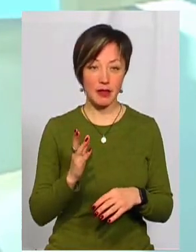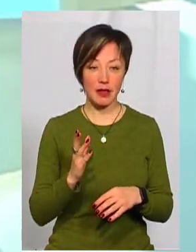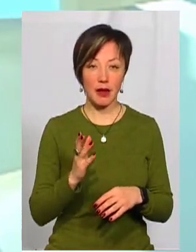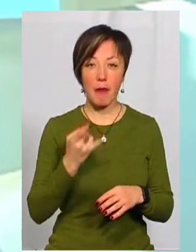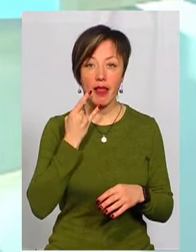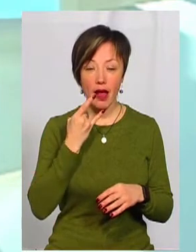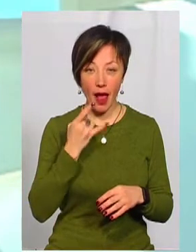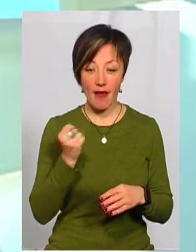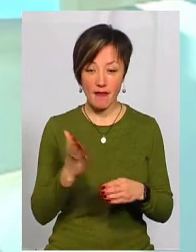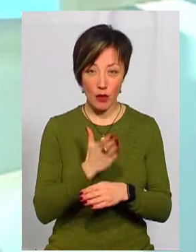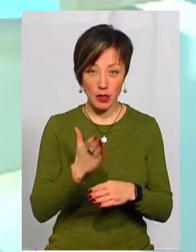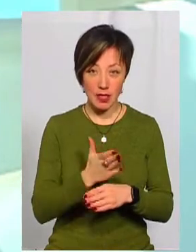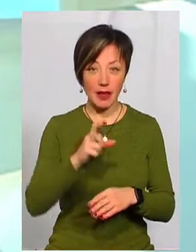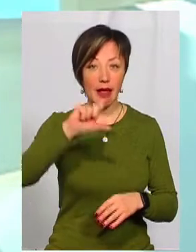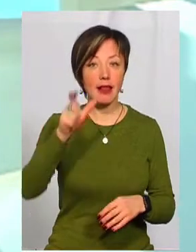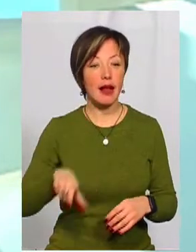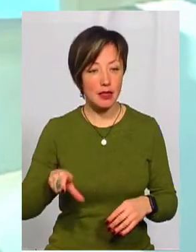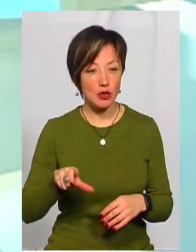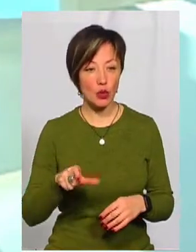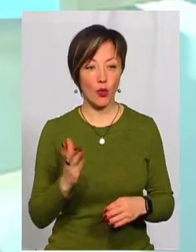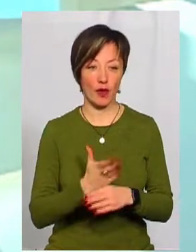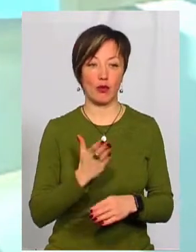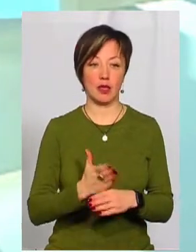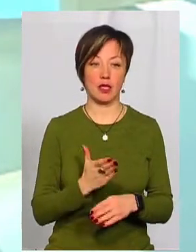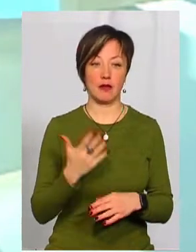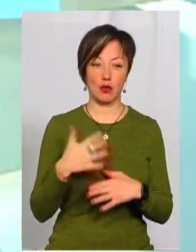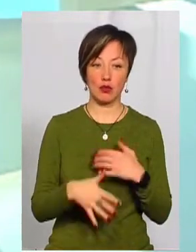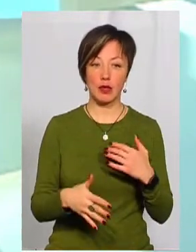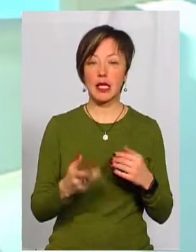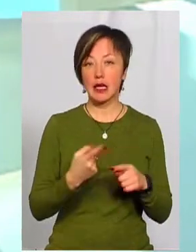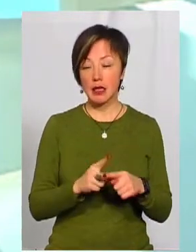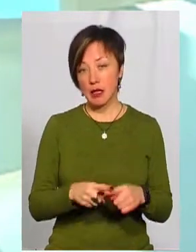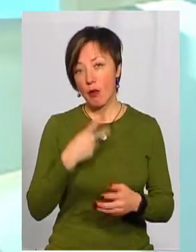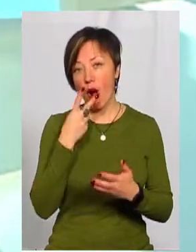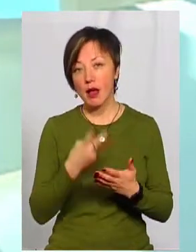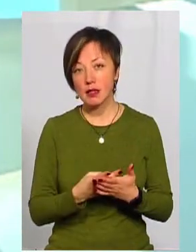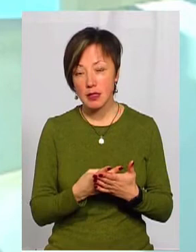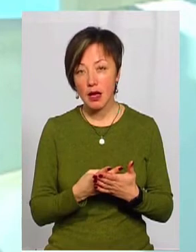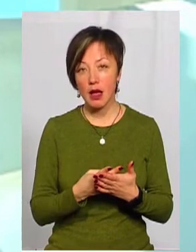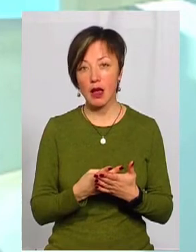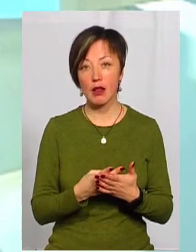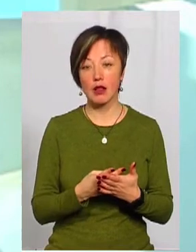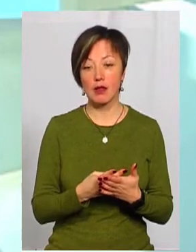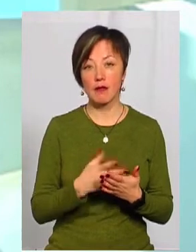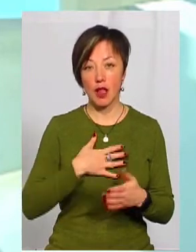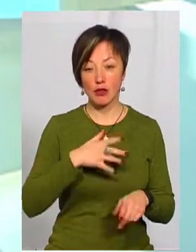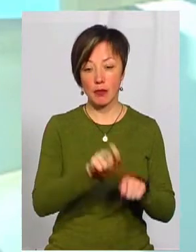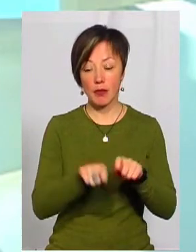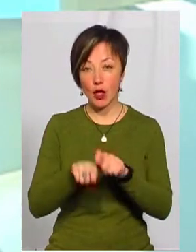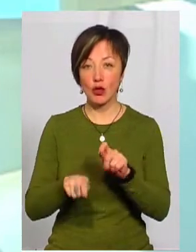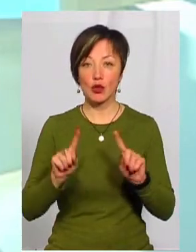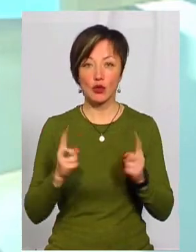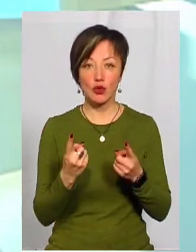літієво-іонові батареї, ми маємо їх італійського виробництва, розумієте? Це показало той моніторинг, що